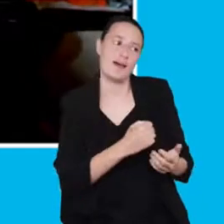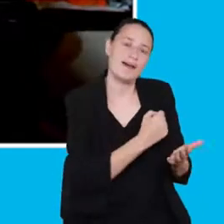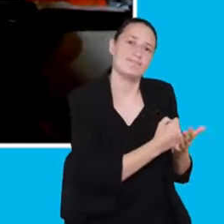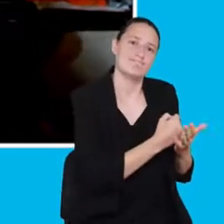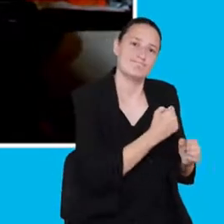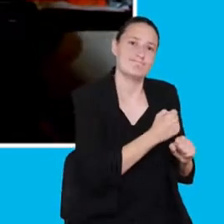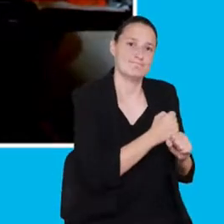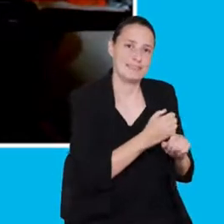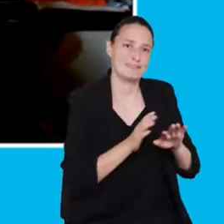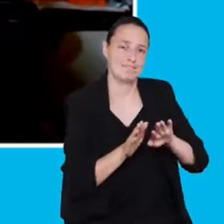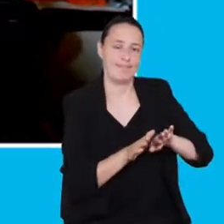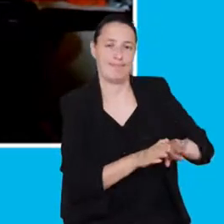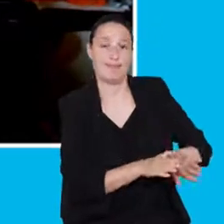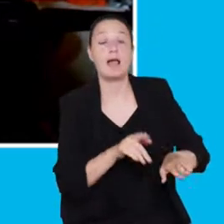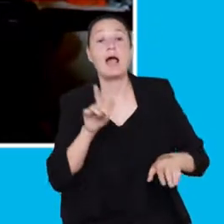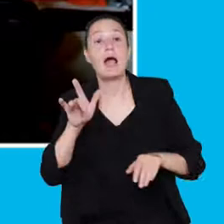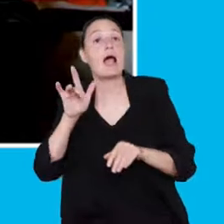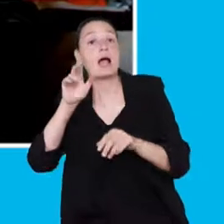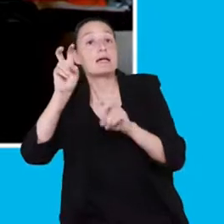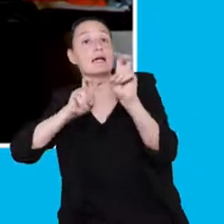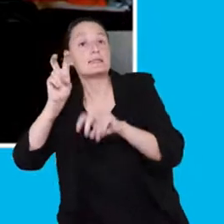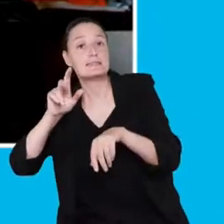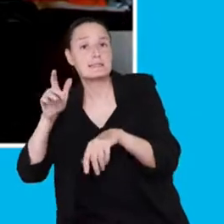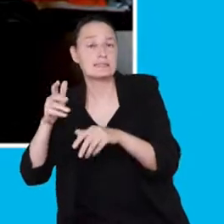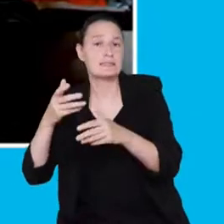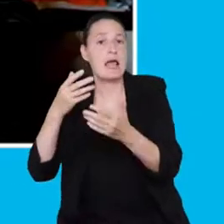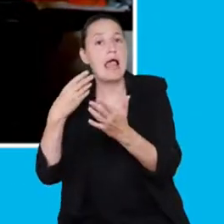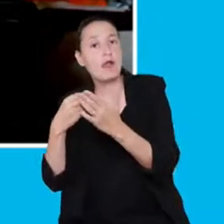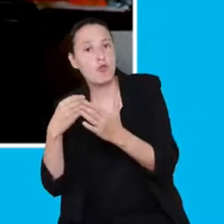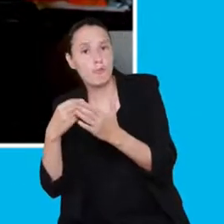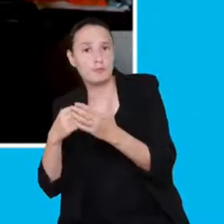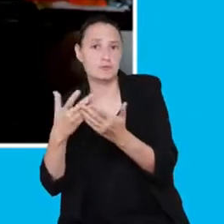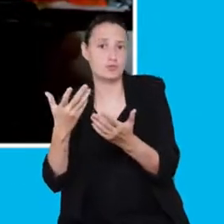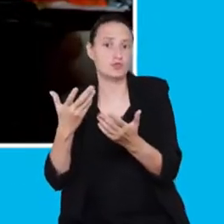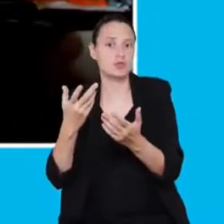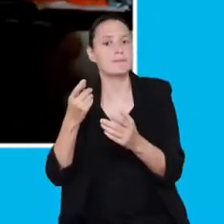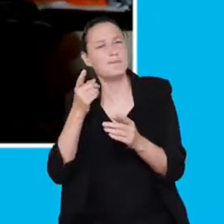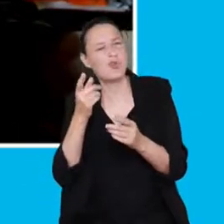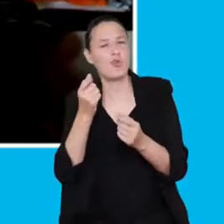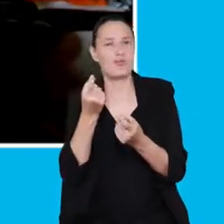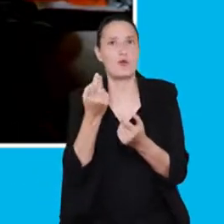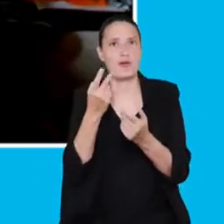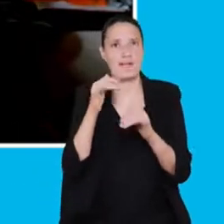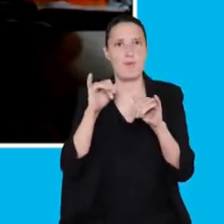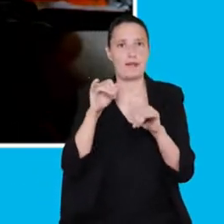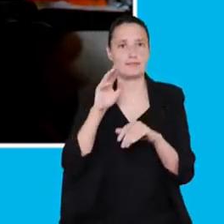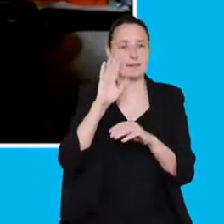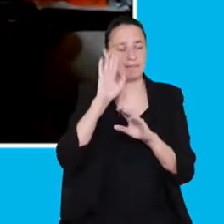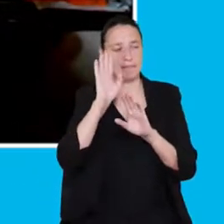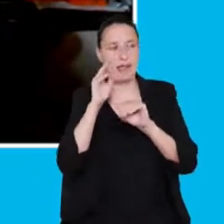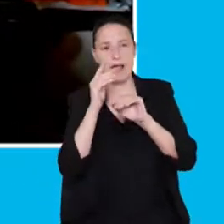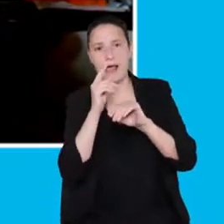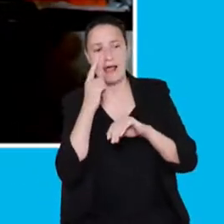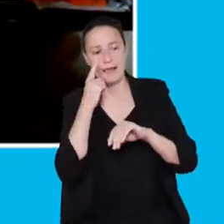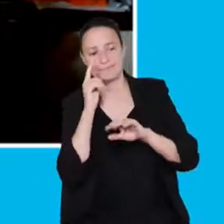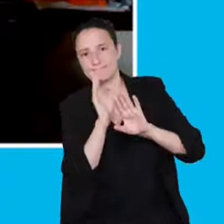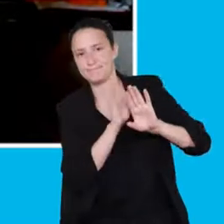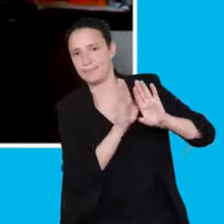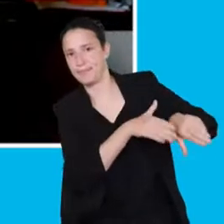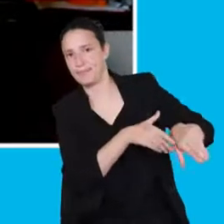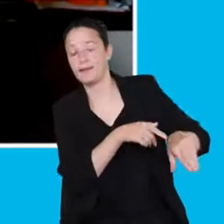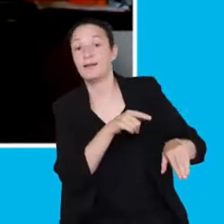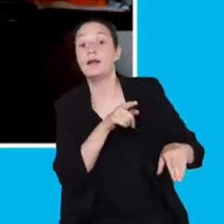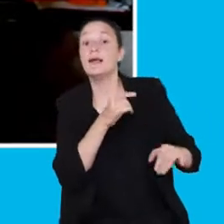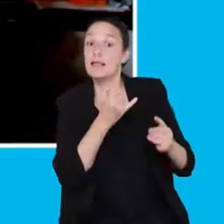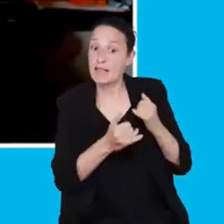okoliczności związanych z kryzysem ekonomicznym. No i tak władze przymykają trochę oko. Na tej zasadzie, że jak naprawdę